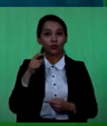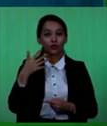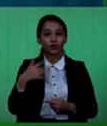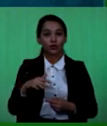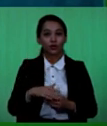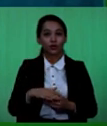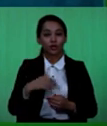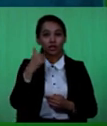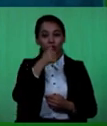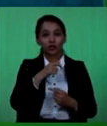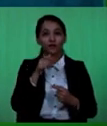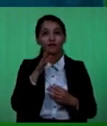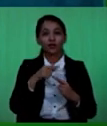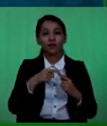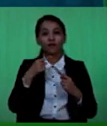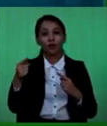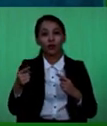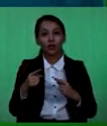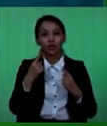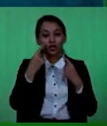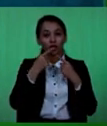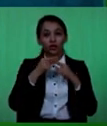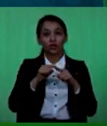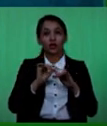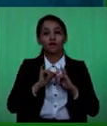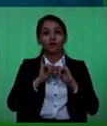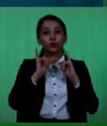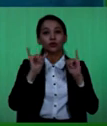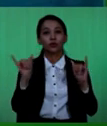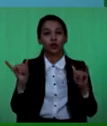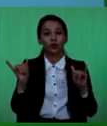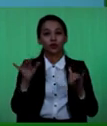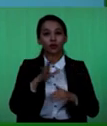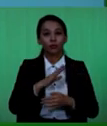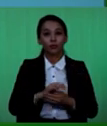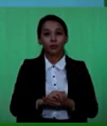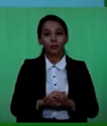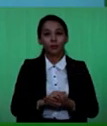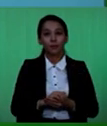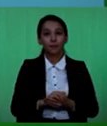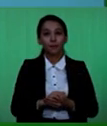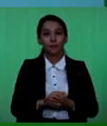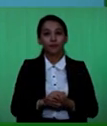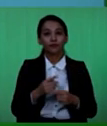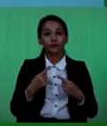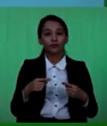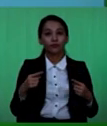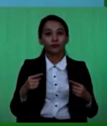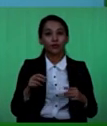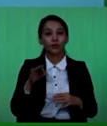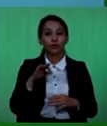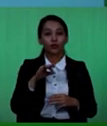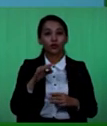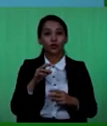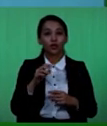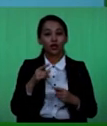yil ichida fan texnika misli ko'rilmagan darajada taraqqiy etdi. Turli mashinalar